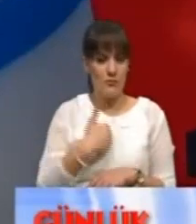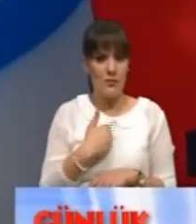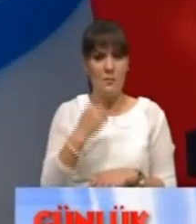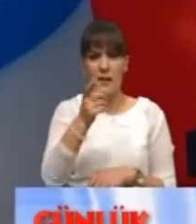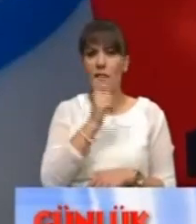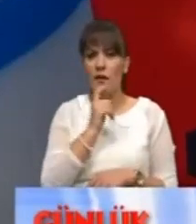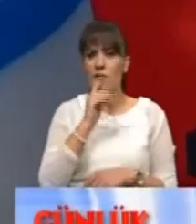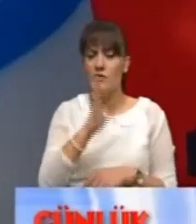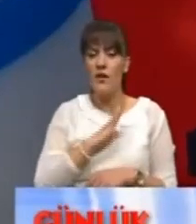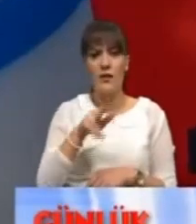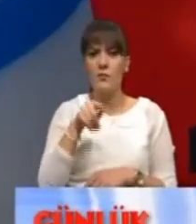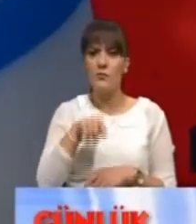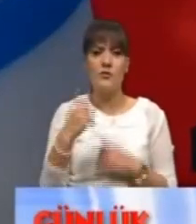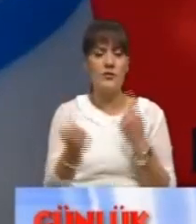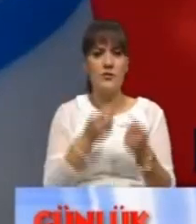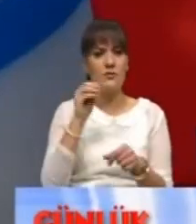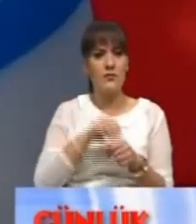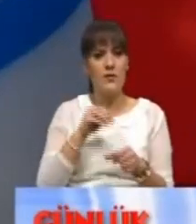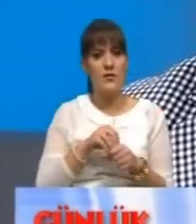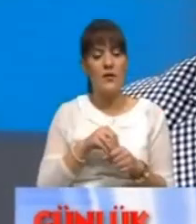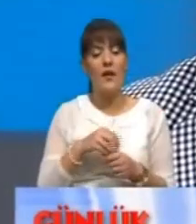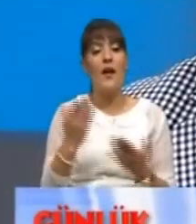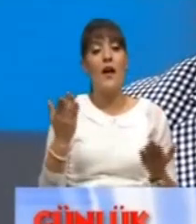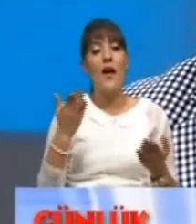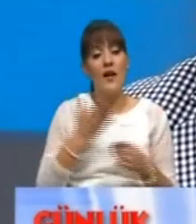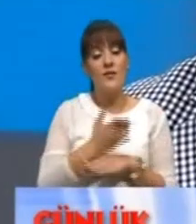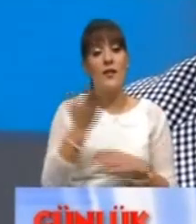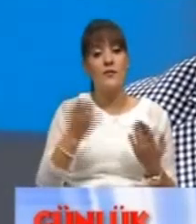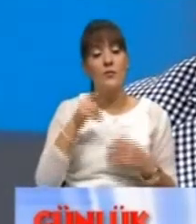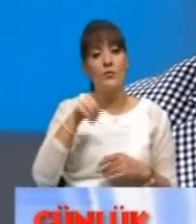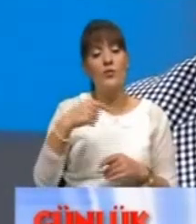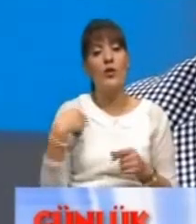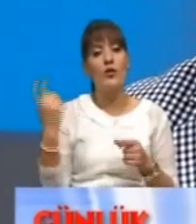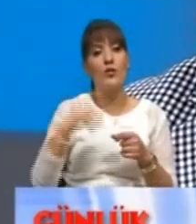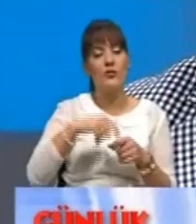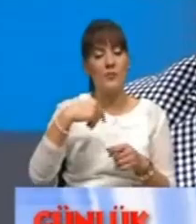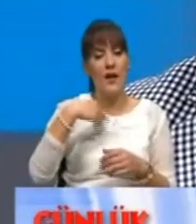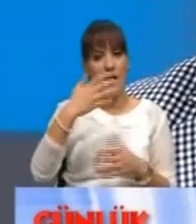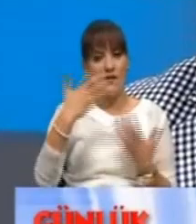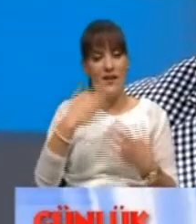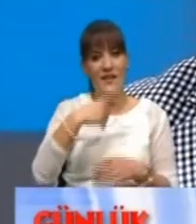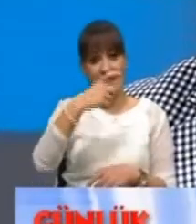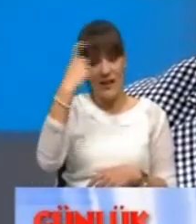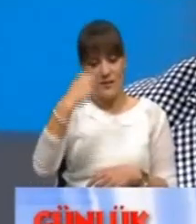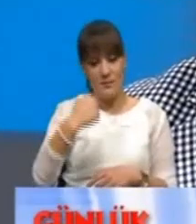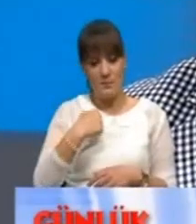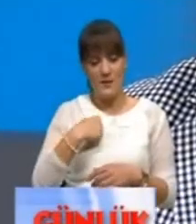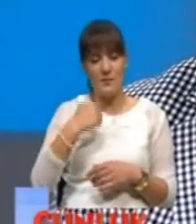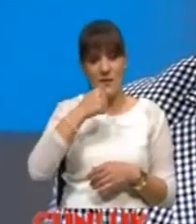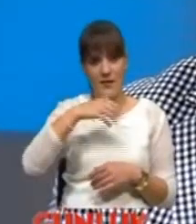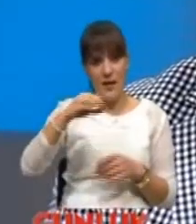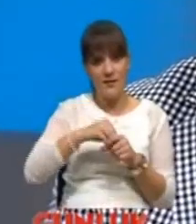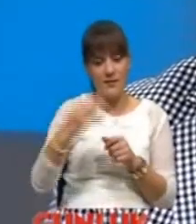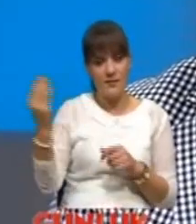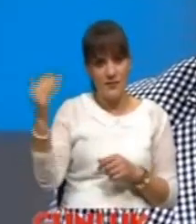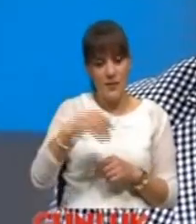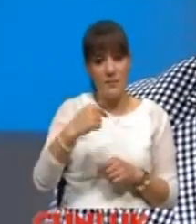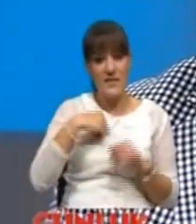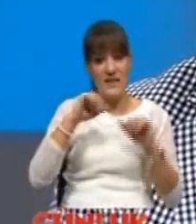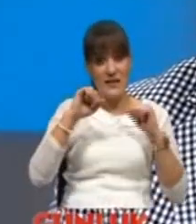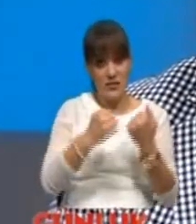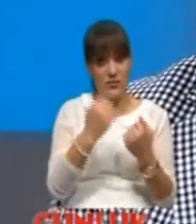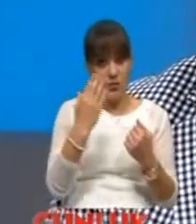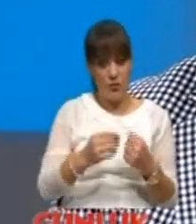Bir yanlışlık var gibi, evet, sanki bu işin içinde. Gerçekten aslında bunlar göçmen hayvanlar. Yani yazları bizim sahillerimize geliyorlar. Bizde kış